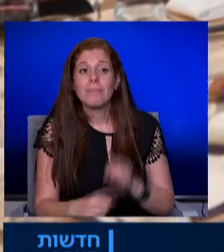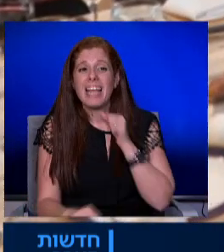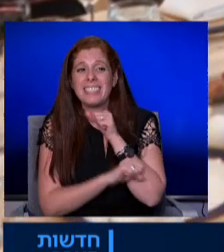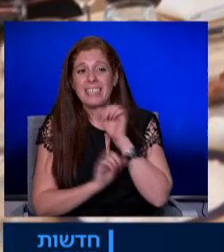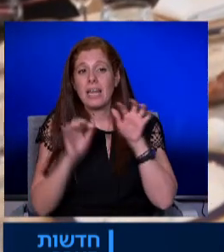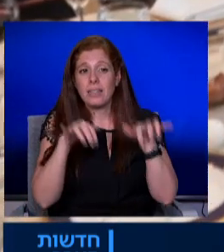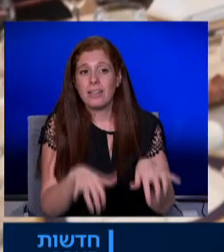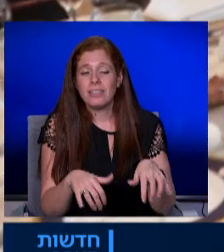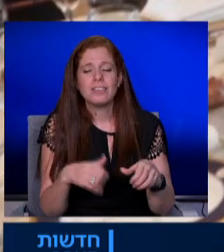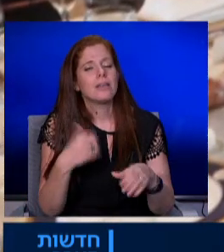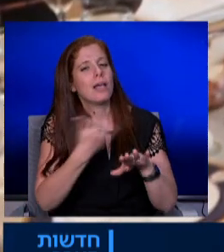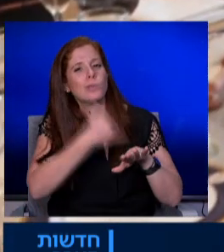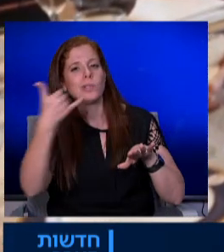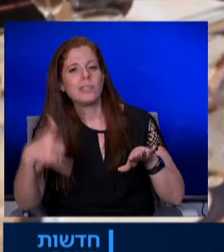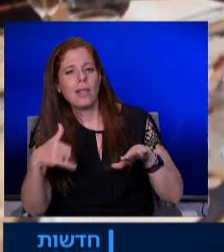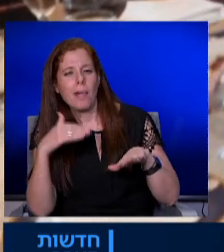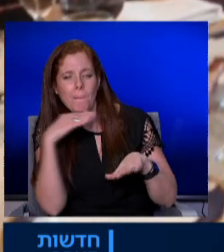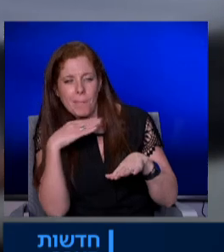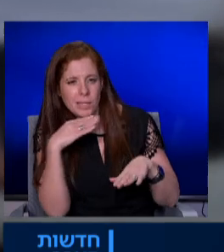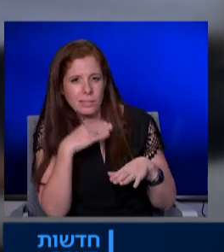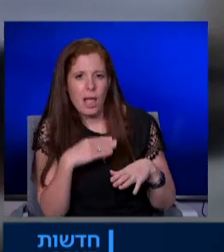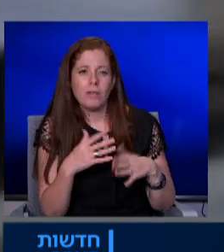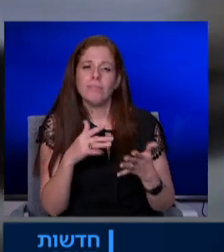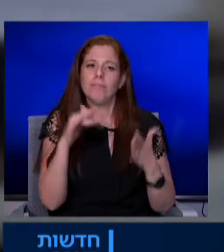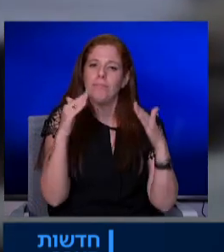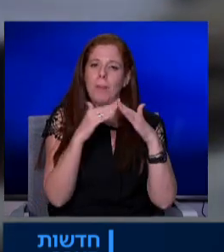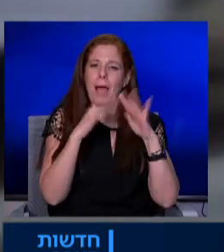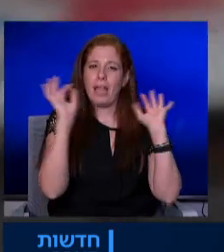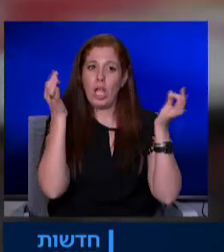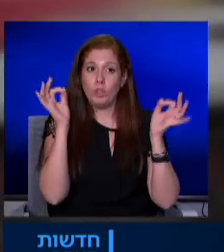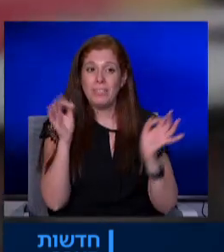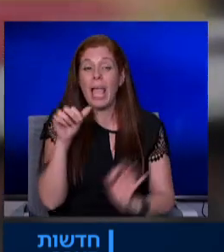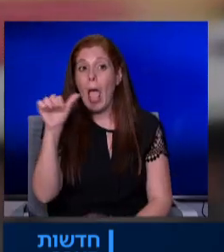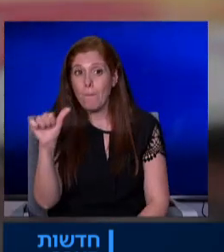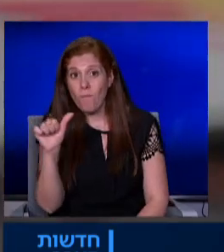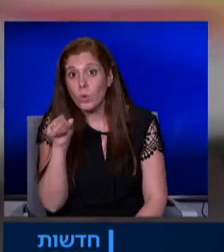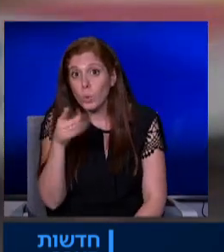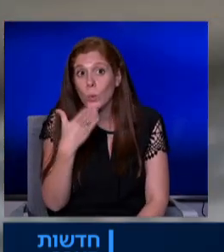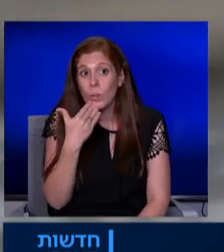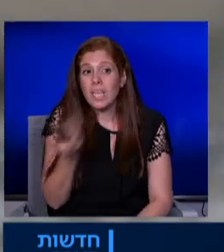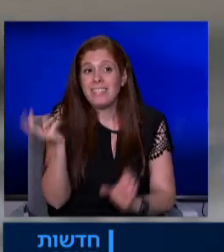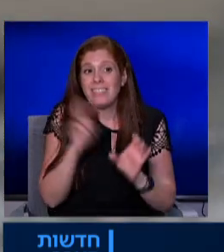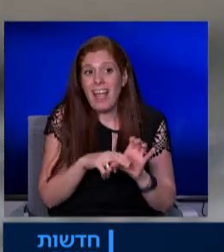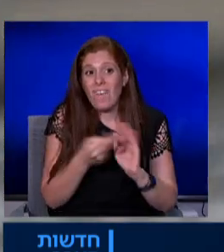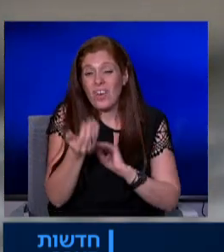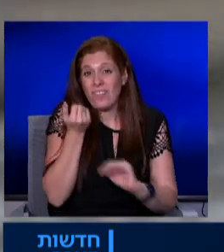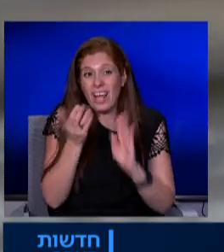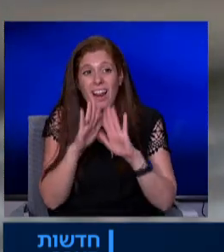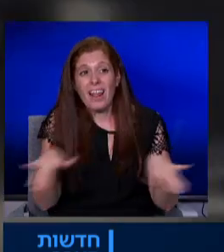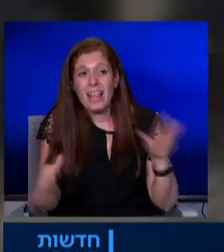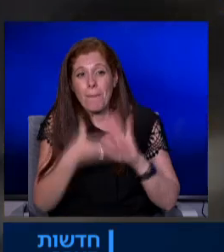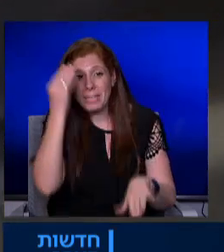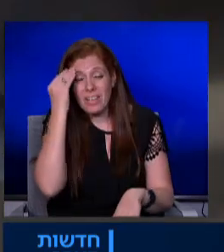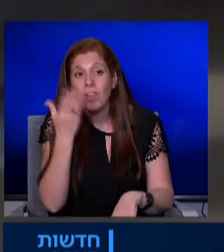אמהוף ערכו סדר פסח מלא במשכנם הרשמי. אמהוף, שהוא יהודי, אף הצטרף לפני כן לילדי בית ספר